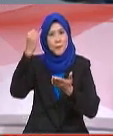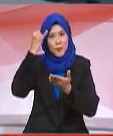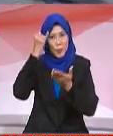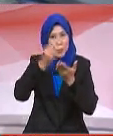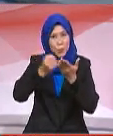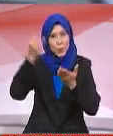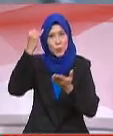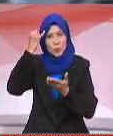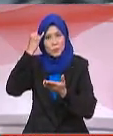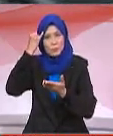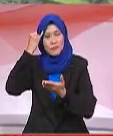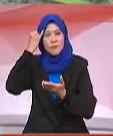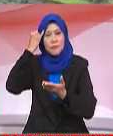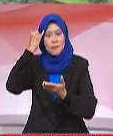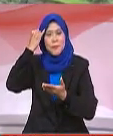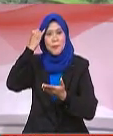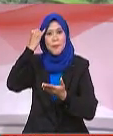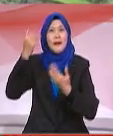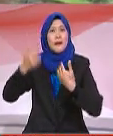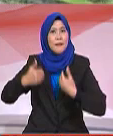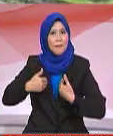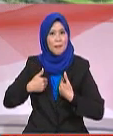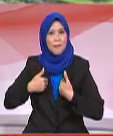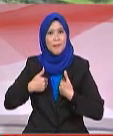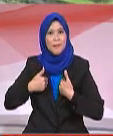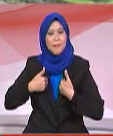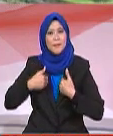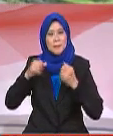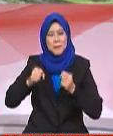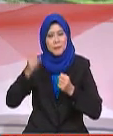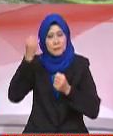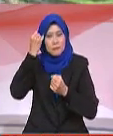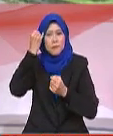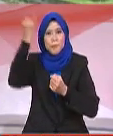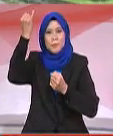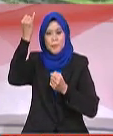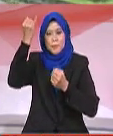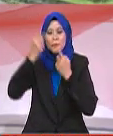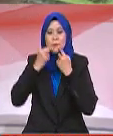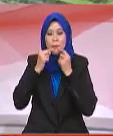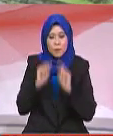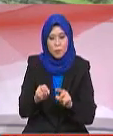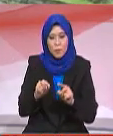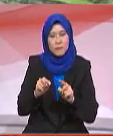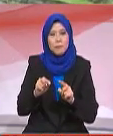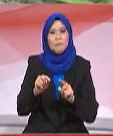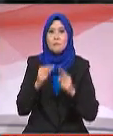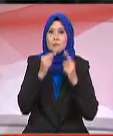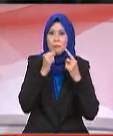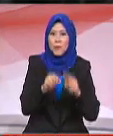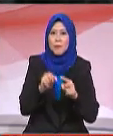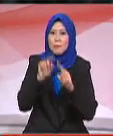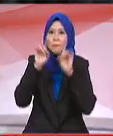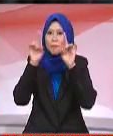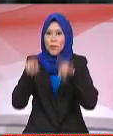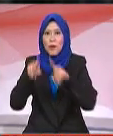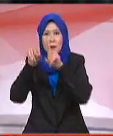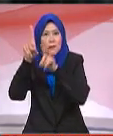ya, masa itulah kita keluarkan, kita jawab dengan keadaan yang tenang lah.